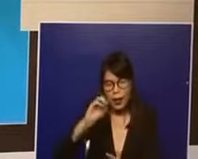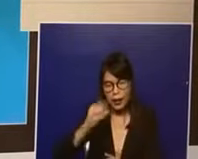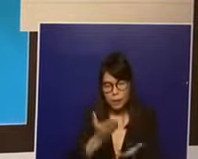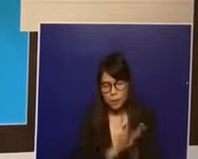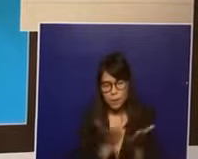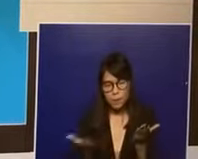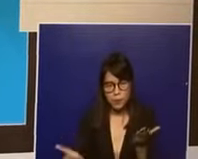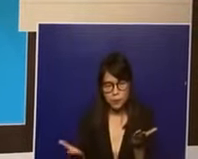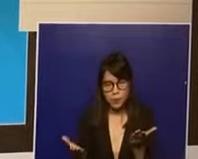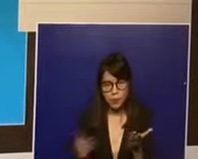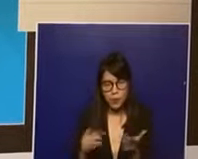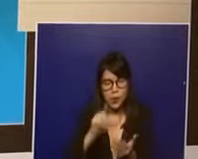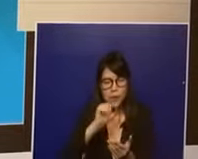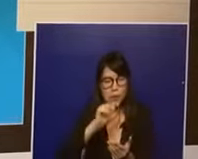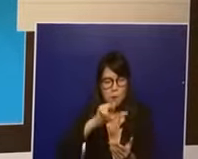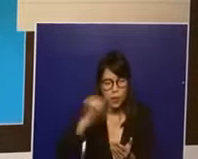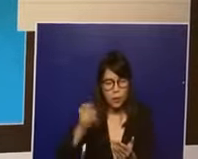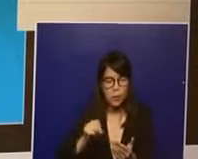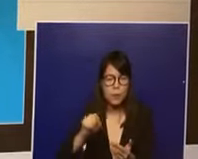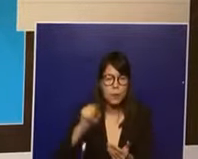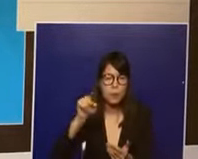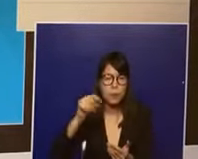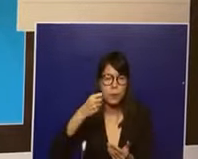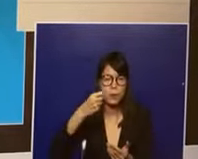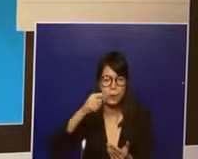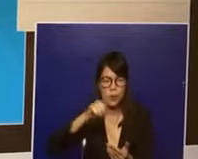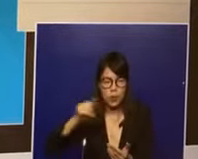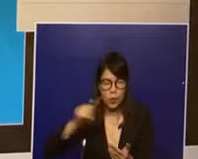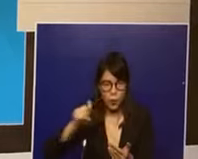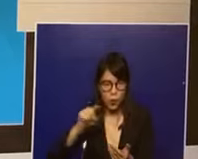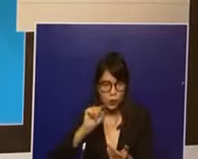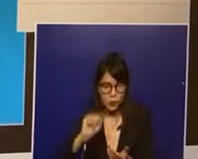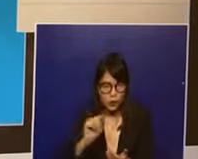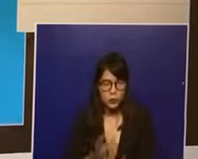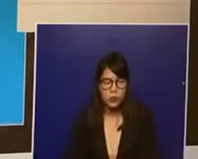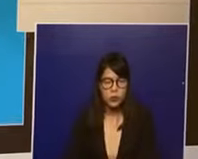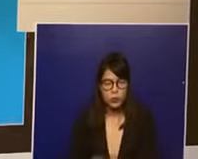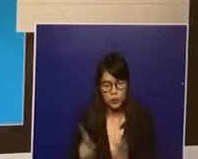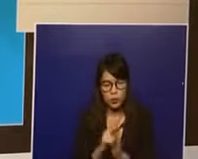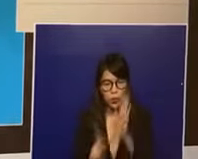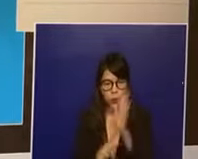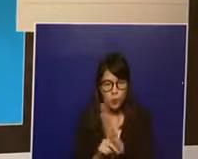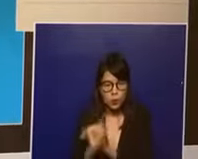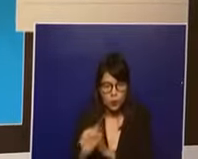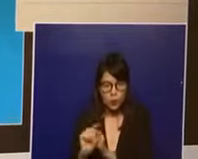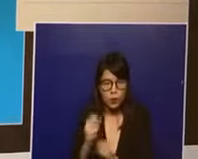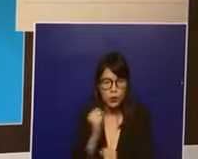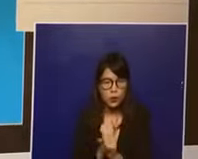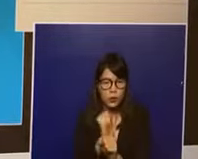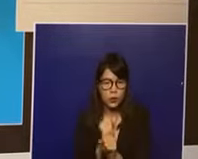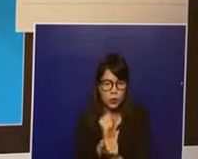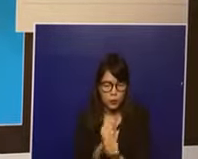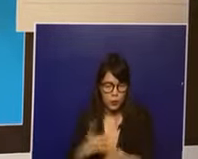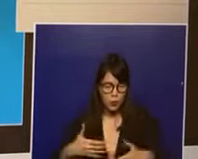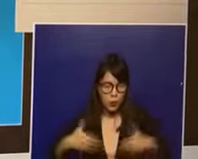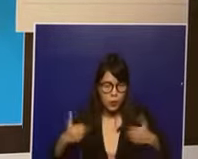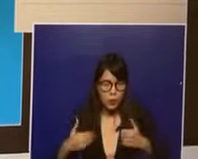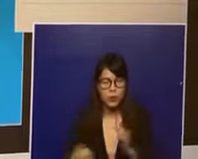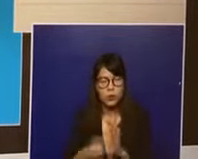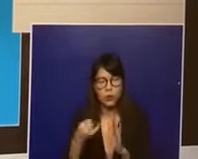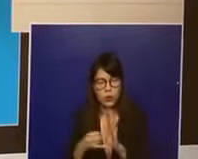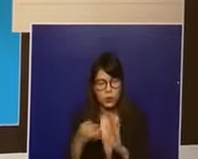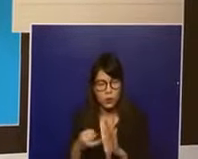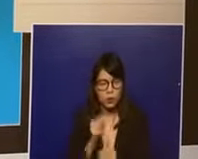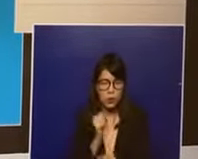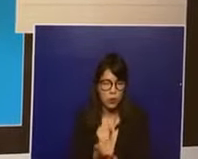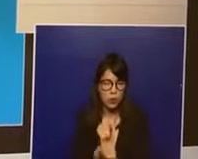คิดเป็น123ของกฎหมายที่เสนอทั้งหมดในส่วนนี้เป็นกฎหมายที่เกี่ยวข้องกับการอำนวยความสะดวกในการติดต่องานภ